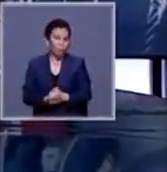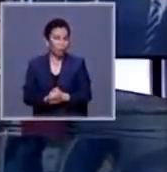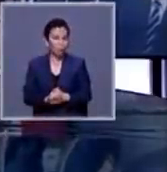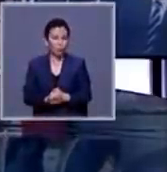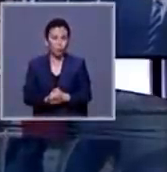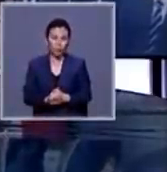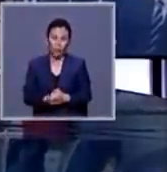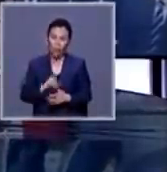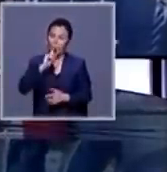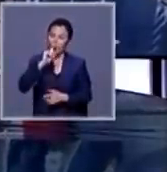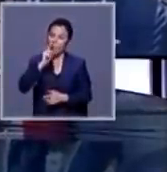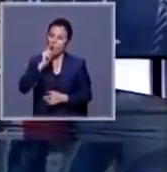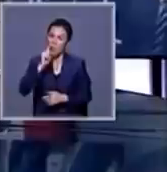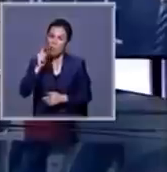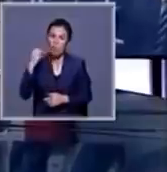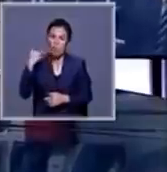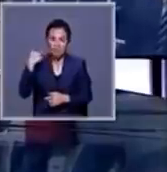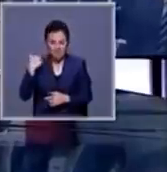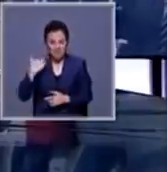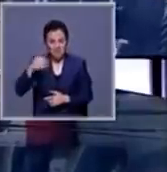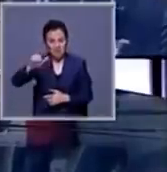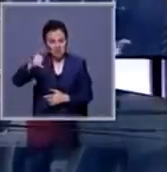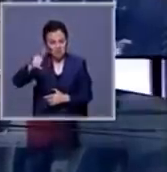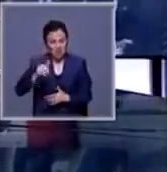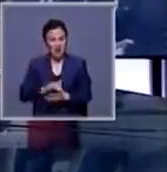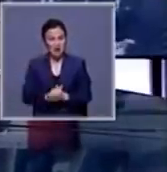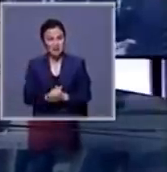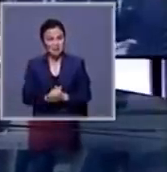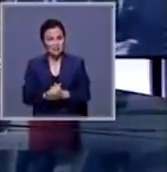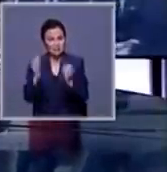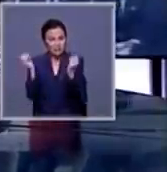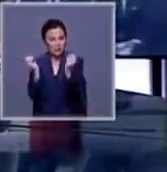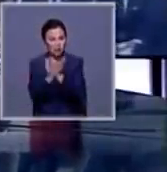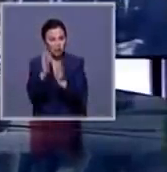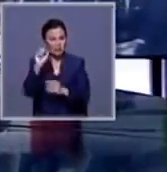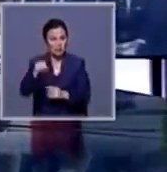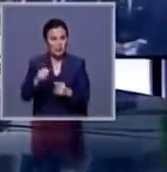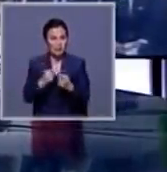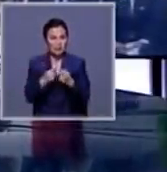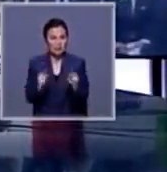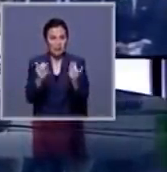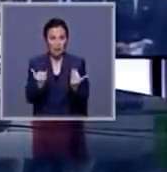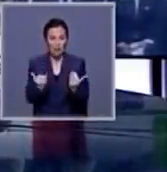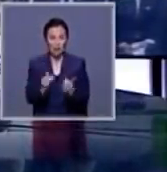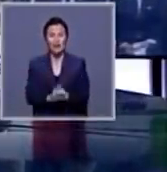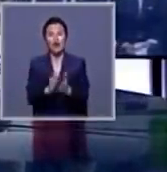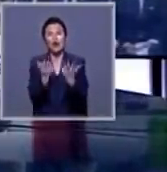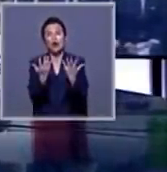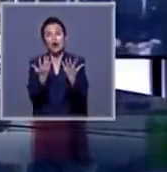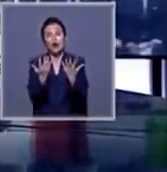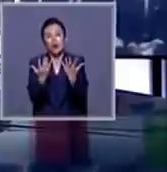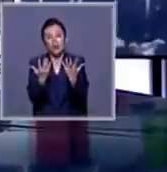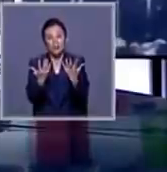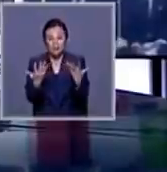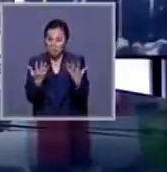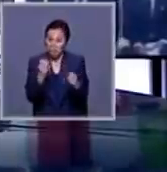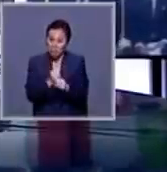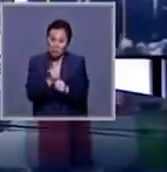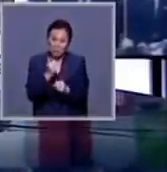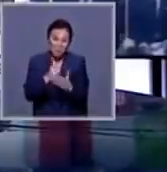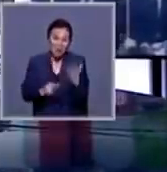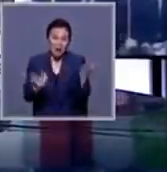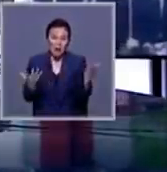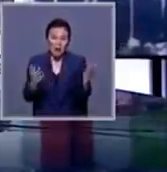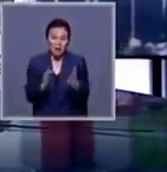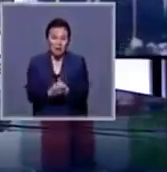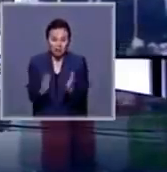คนก็จะวิพากษ์วิจารณ์สองด้านสามด้านมันจะซ้ำเติมกันหรือเปล่า แต่วันนี้ทำอะไรไม่ได้แล้วนะต ้ องรอให้ถึงวันนั้นจะบอกว่าต้องส่งก